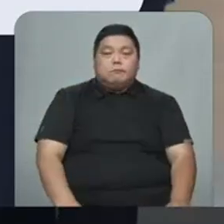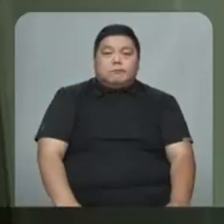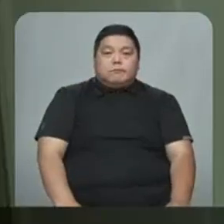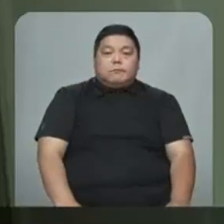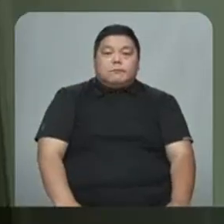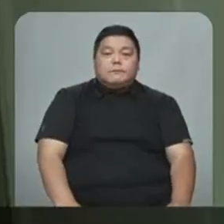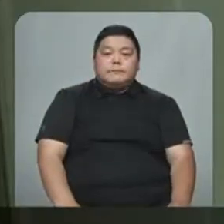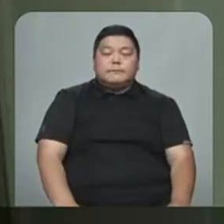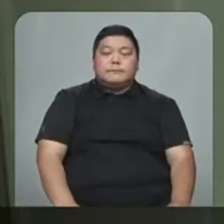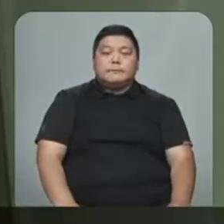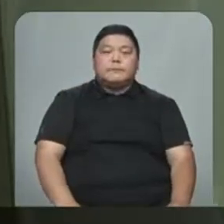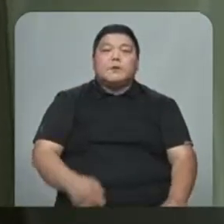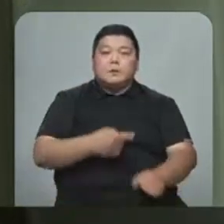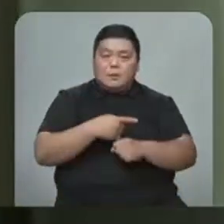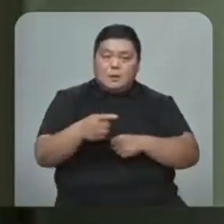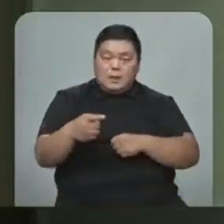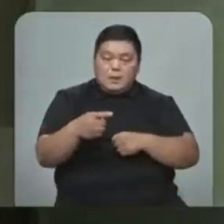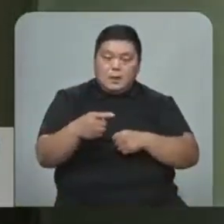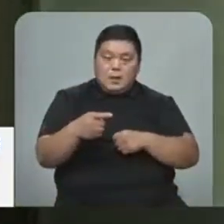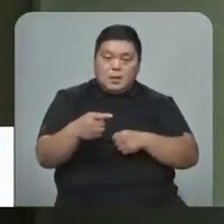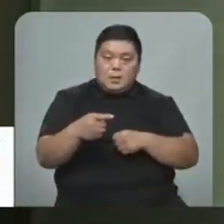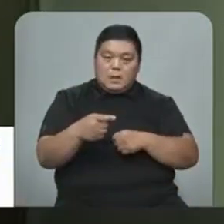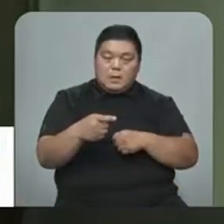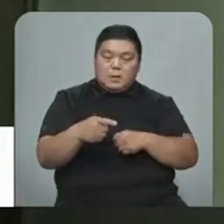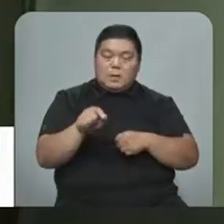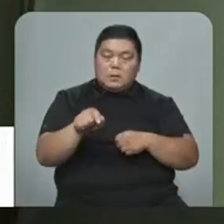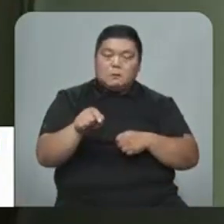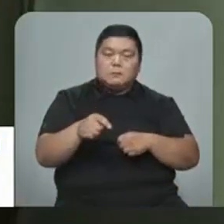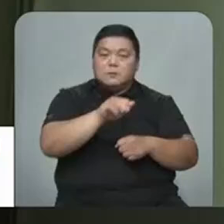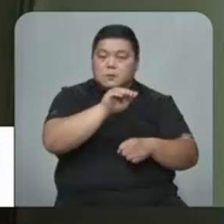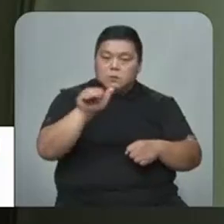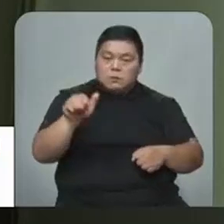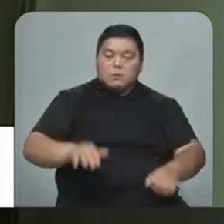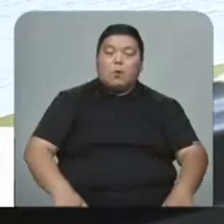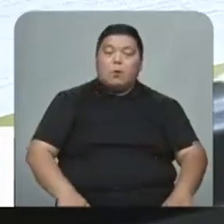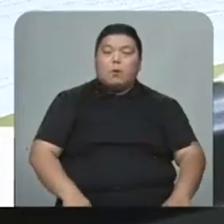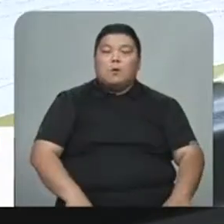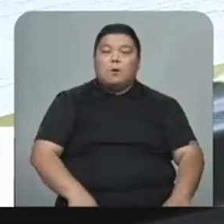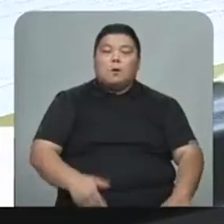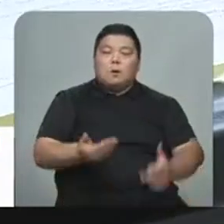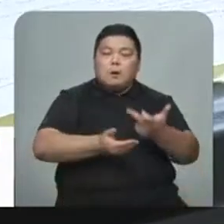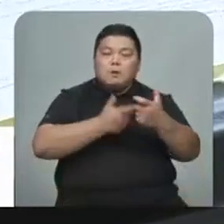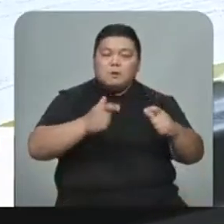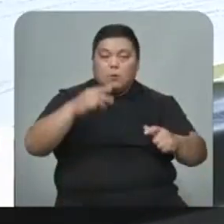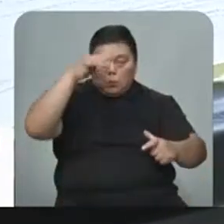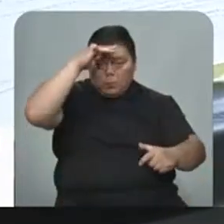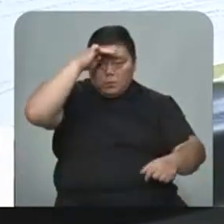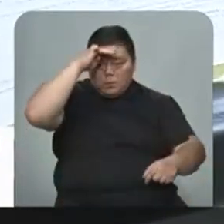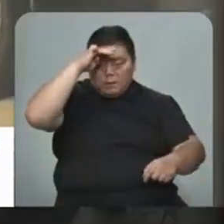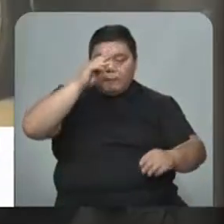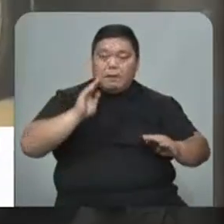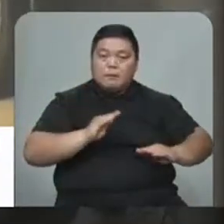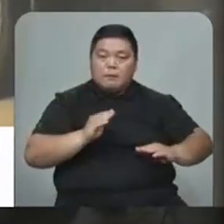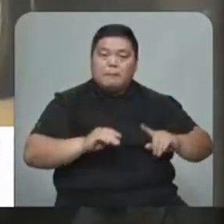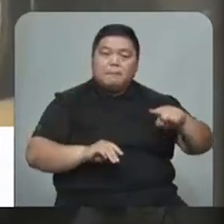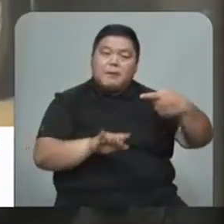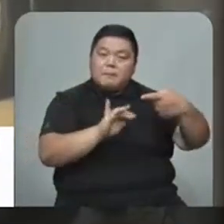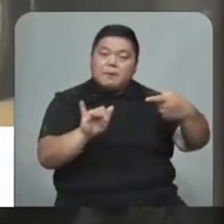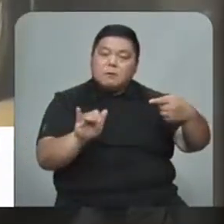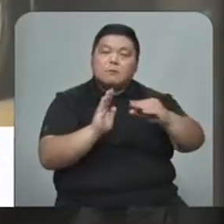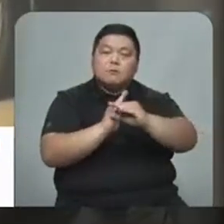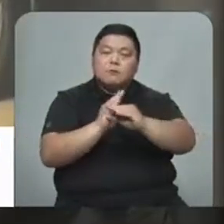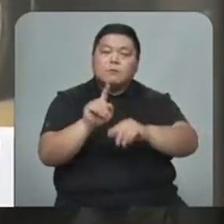말합니다 또 내년 지역인재 비율로도 올해 강원도 고학생 100명 중 13명은 의대생이 될 수